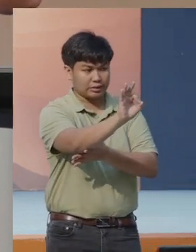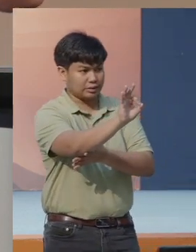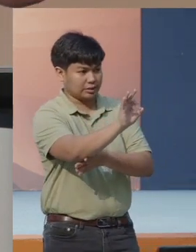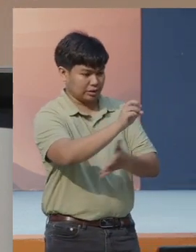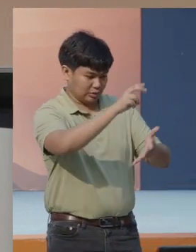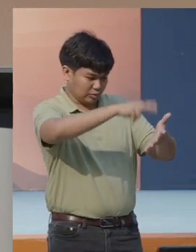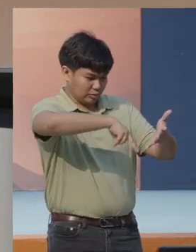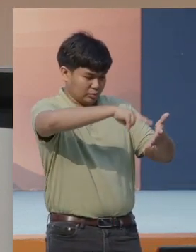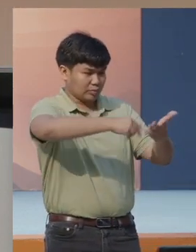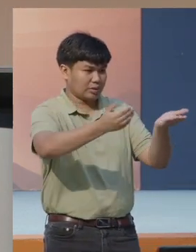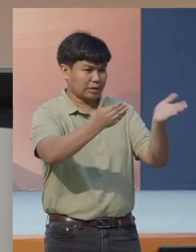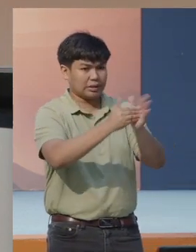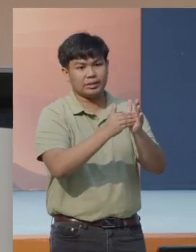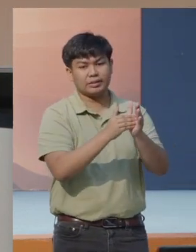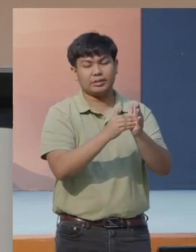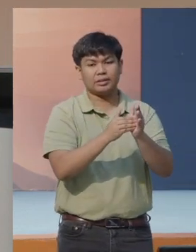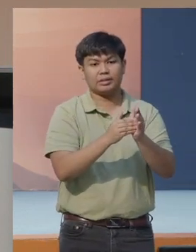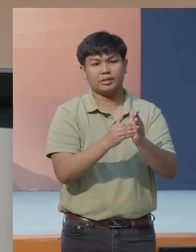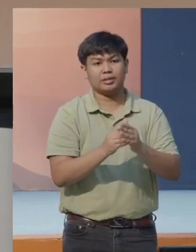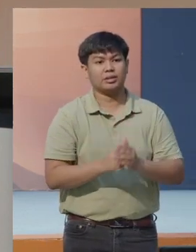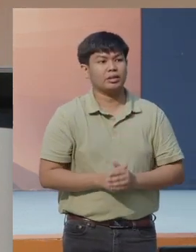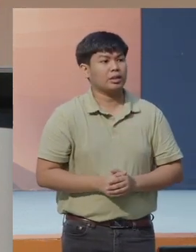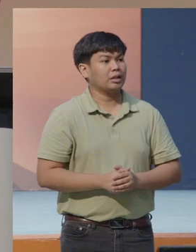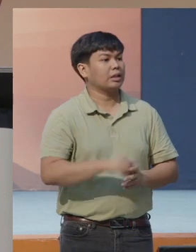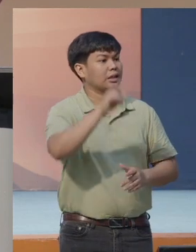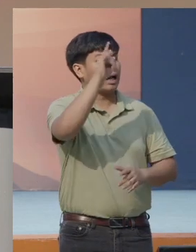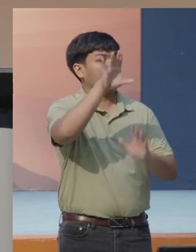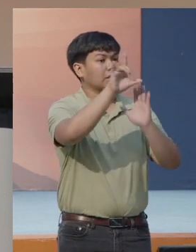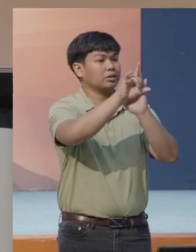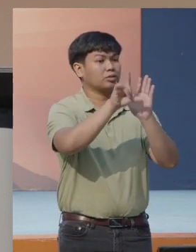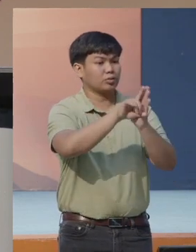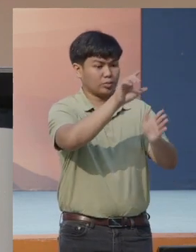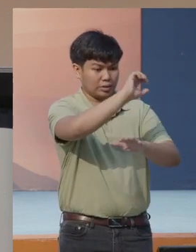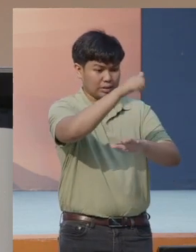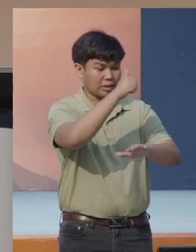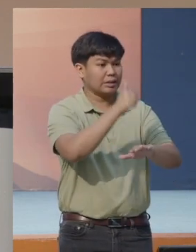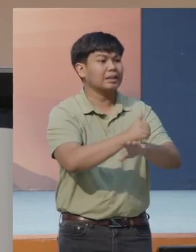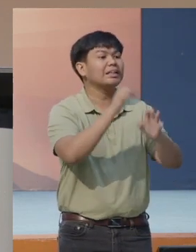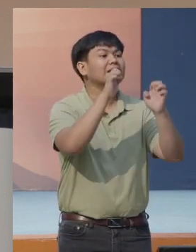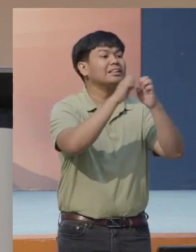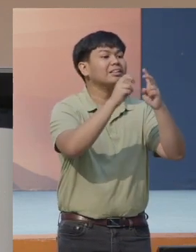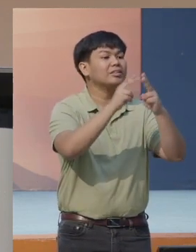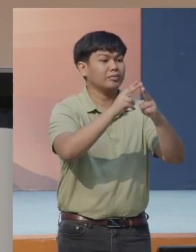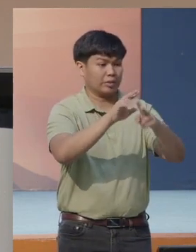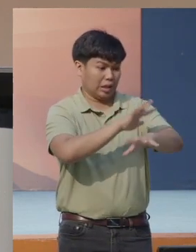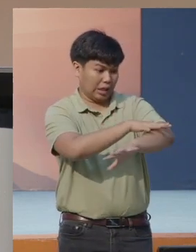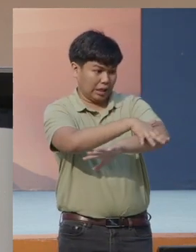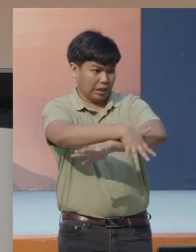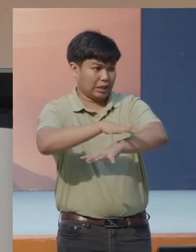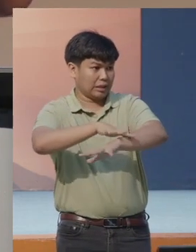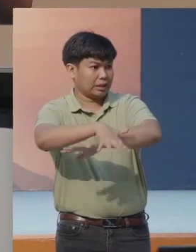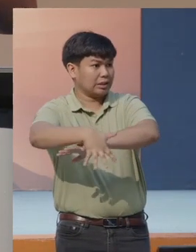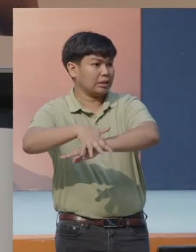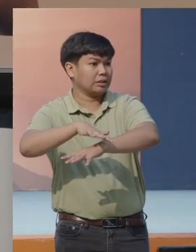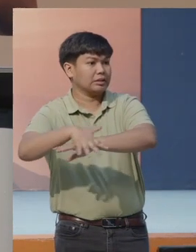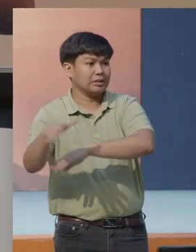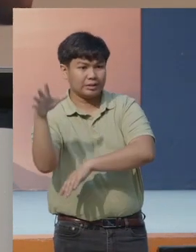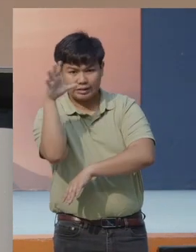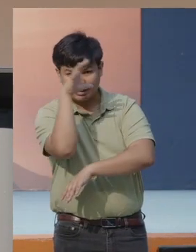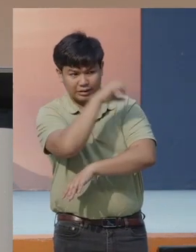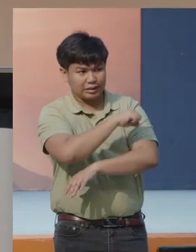again, sinabi doon, isinabatas doon, that even the sojourner, the